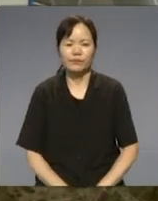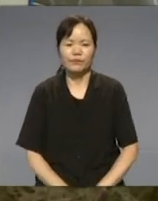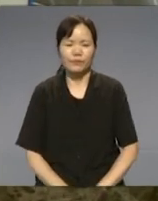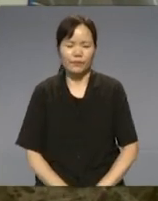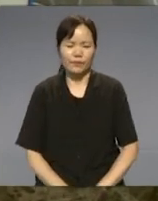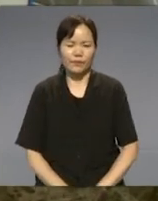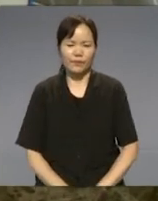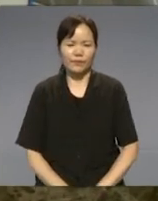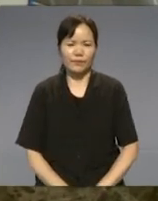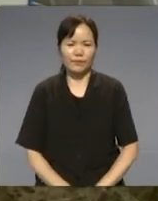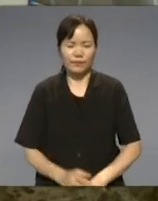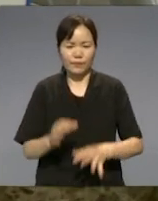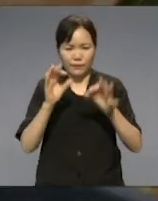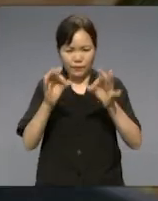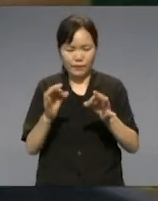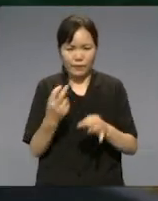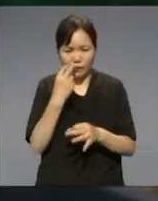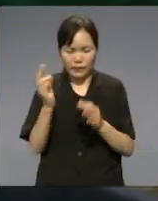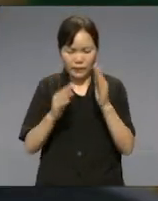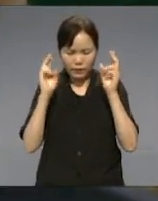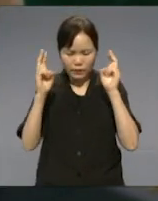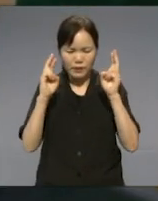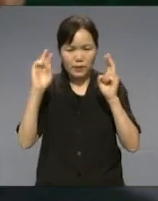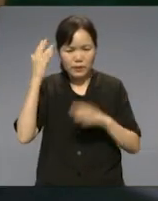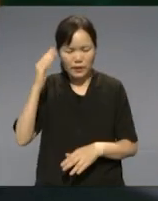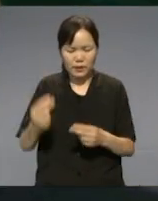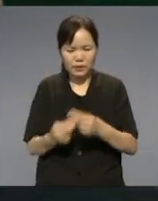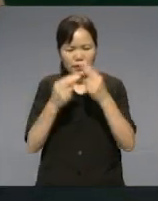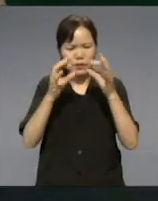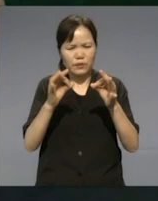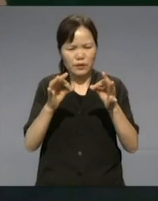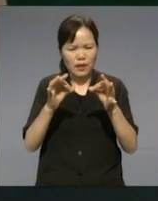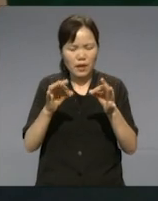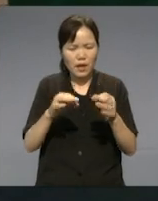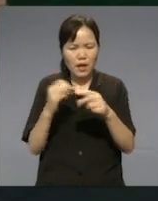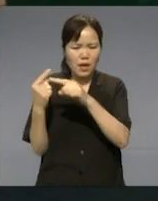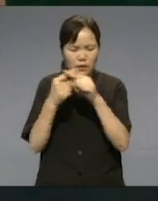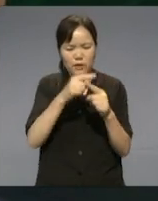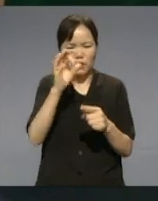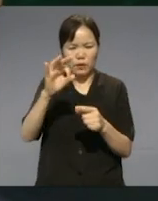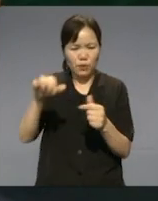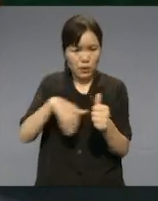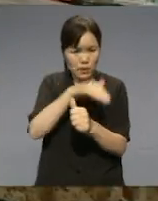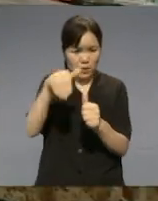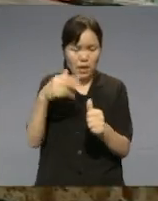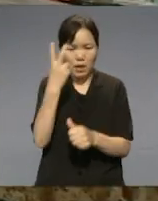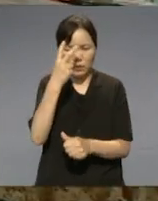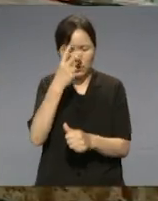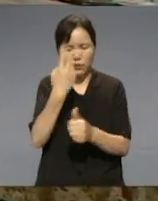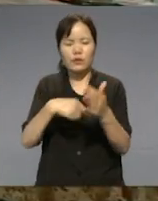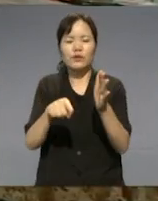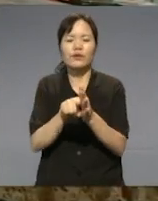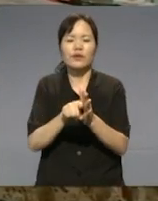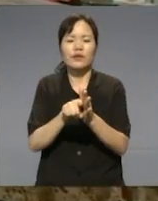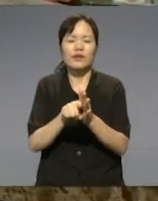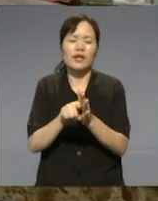금융권에 따르면 예금보험공사는 최근 저축은행 예수금 모니터링 시스템 구축과 관련한 용역 공고를